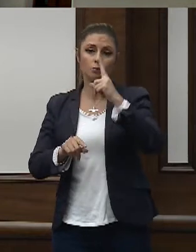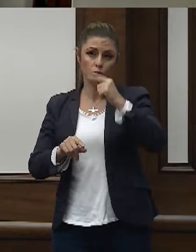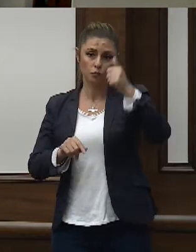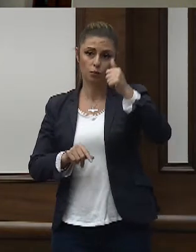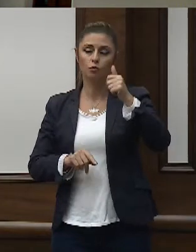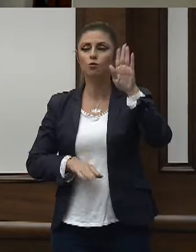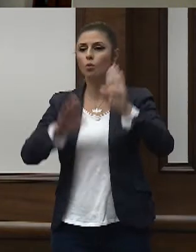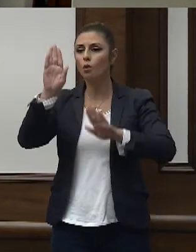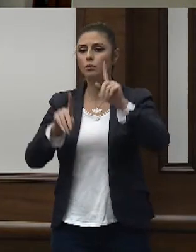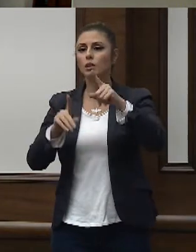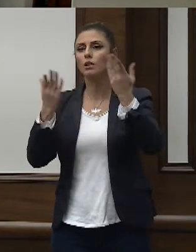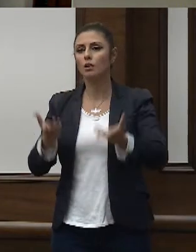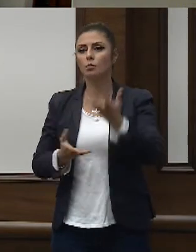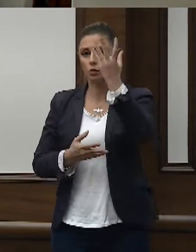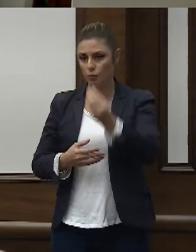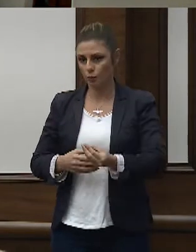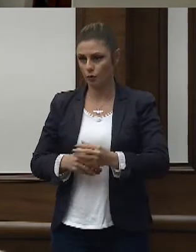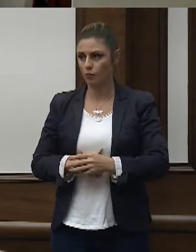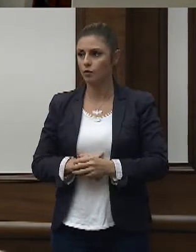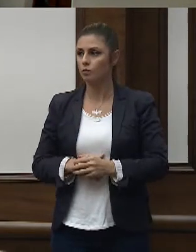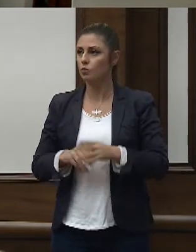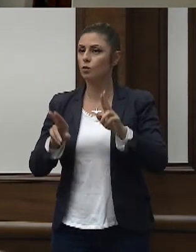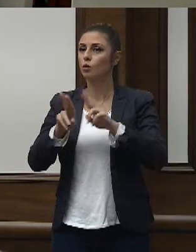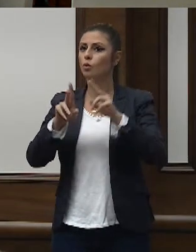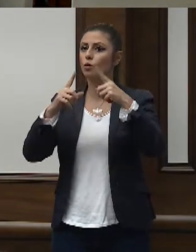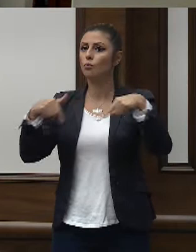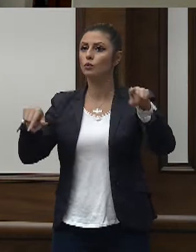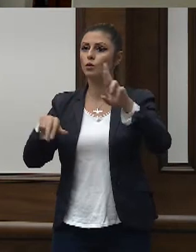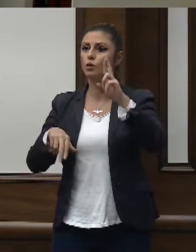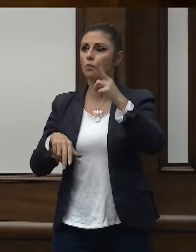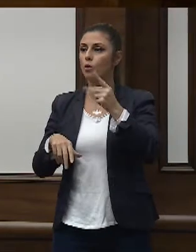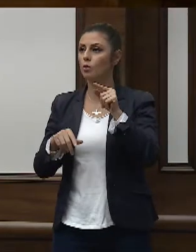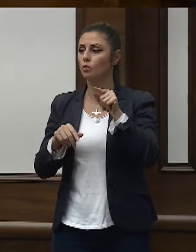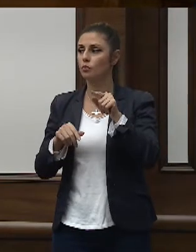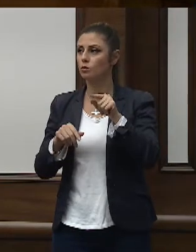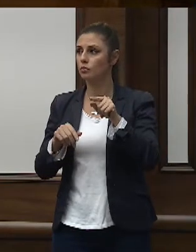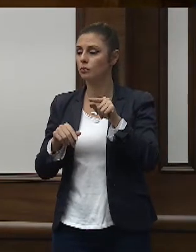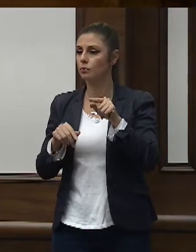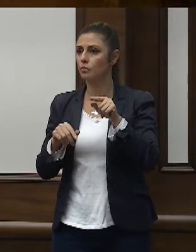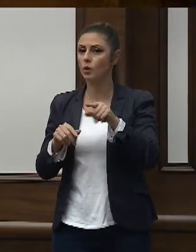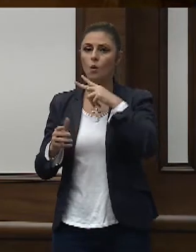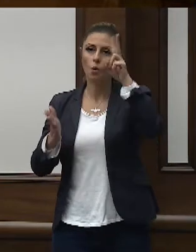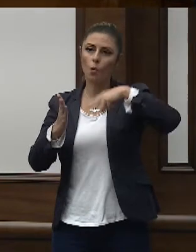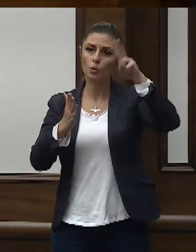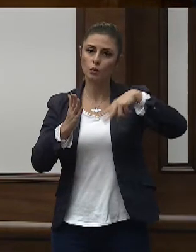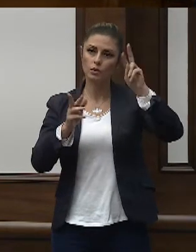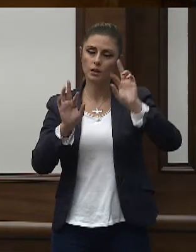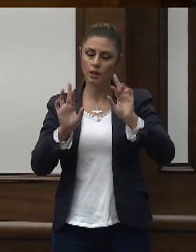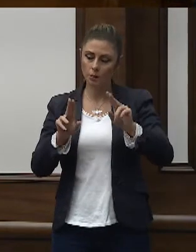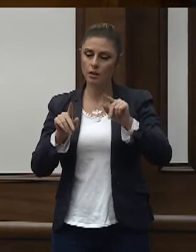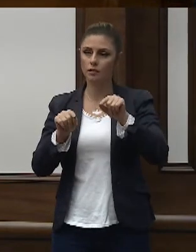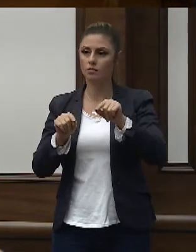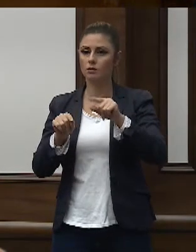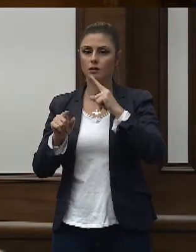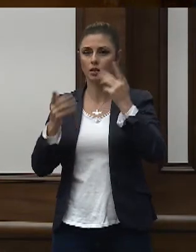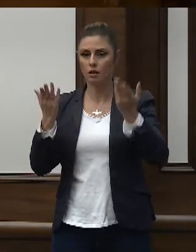edilmiştir. Komisyon raporu üzerinde söz almak isteyen var mı? Yok, komisyon raporunun okunduğu şekliyle oylarınıza sayın sunuyorum.